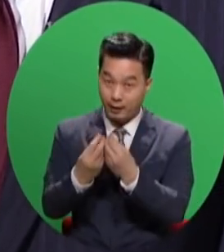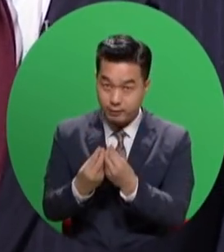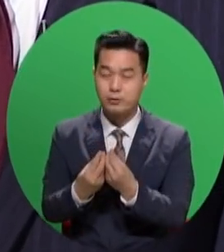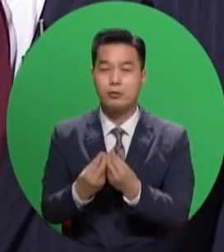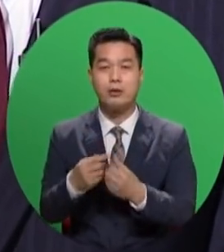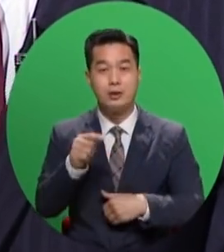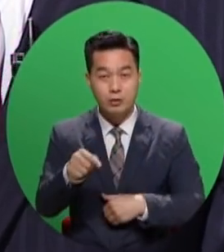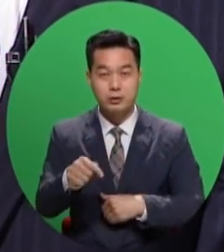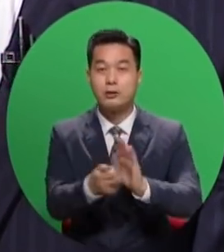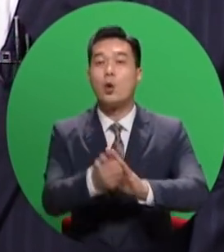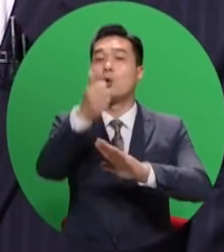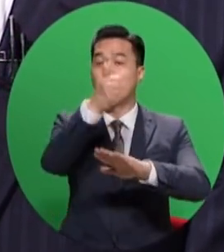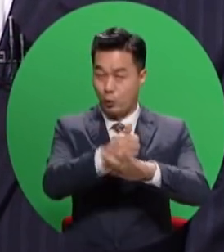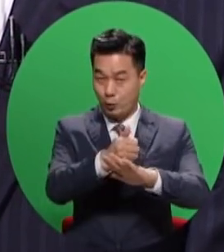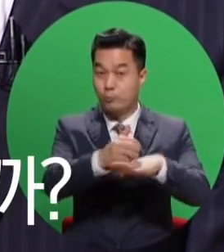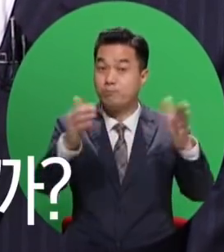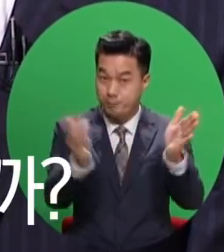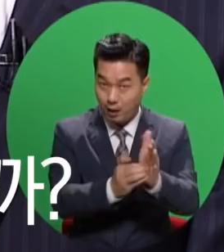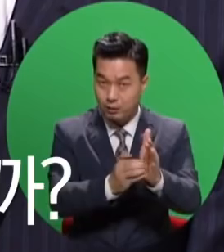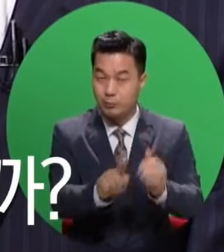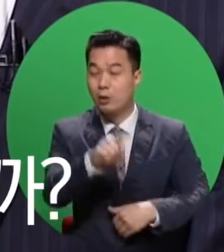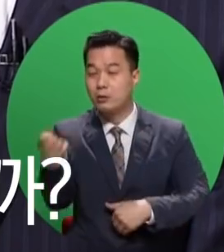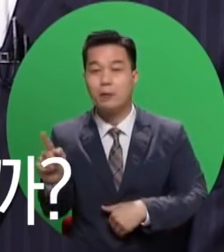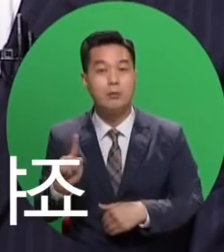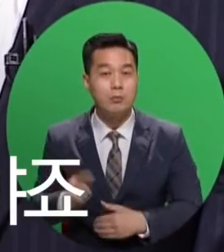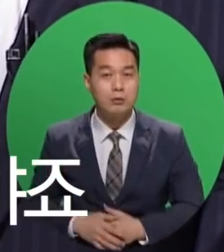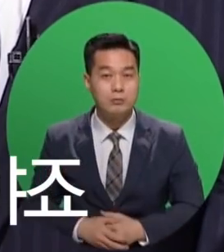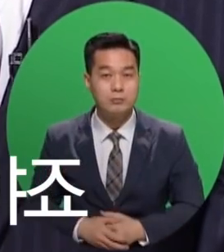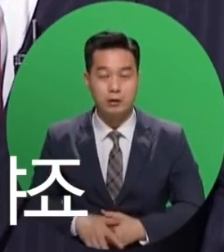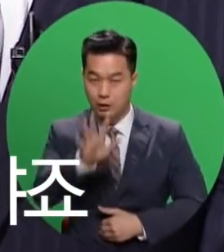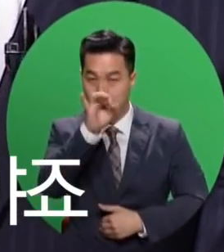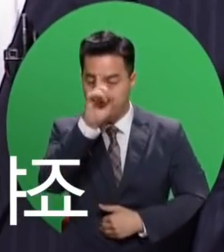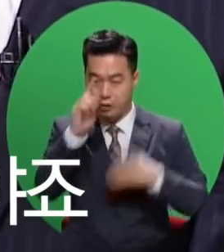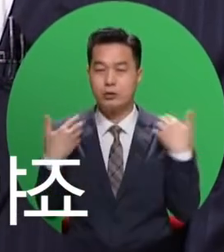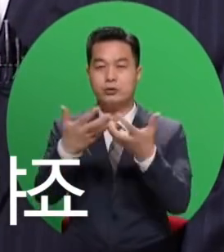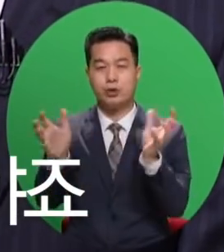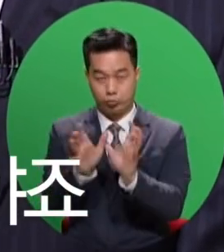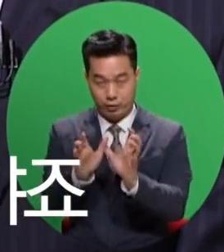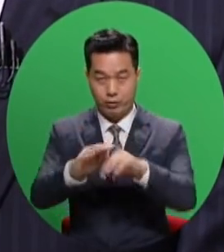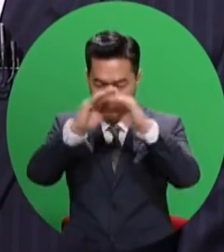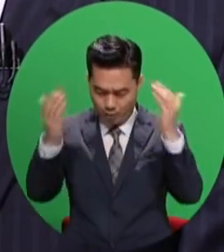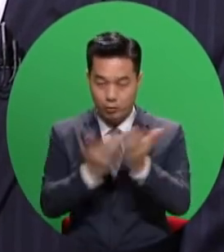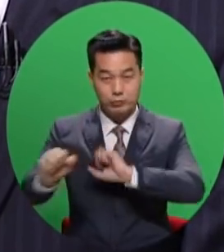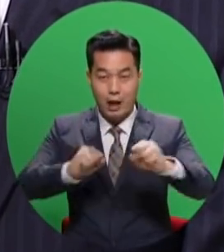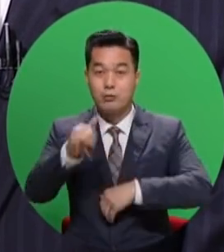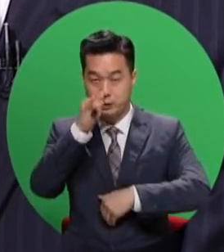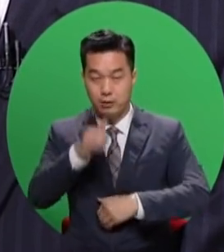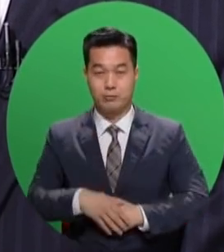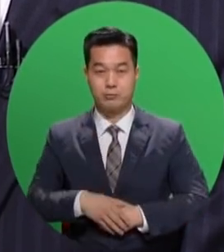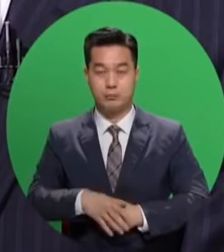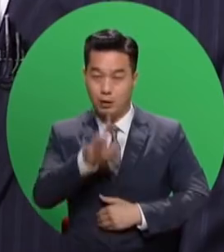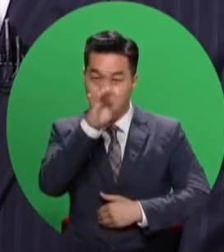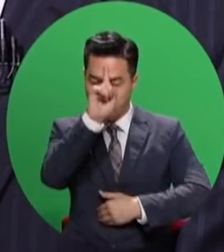이것이 성동 성공했다고 처 역 그럼 그 다음엔 어떻게 하실 생각이 중앙정부 차원에서 가져갈 수 있도록 해야 주 중앙 정부가 이걸 가지